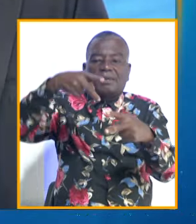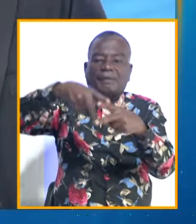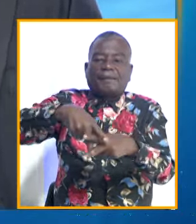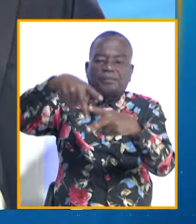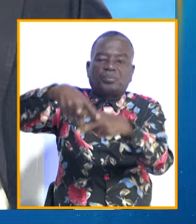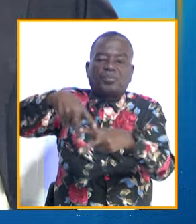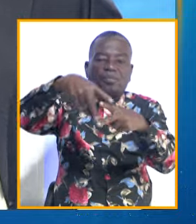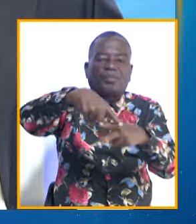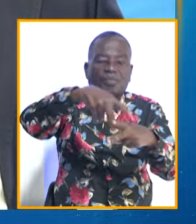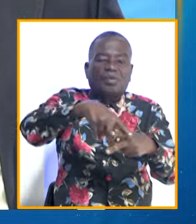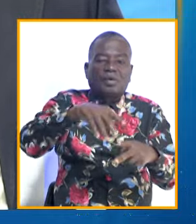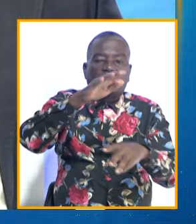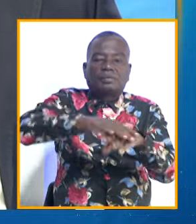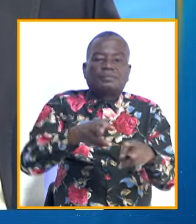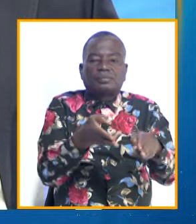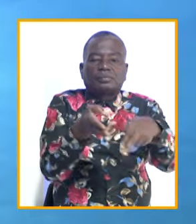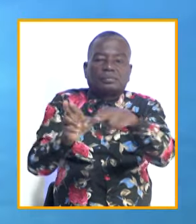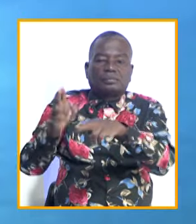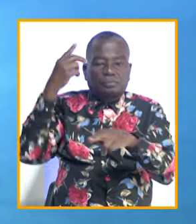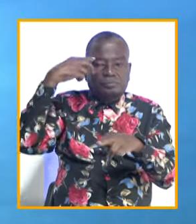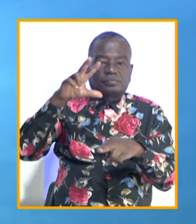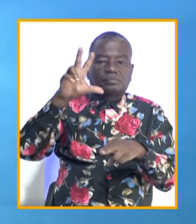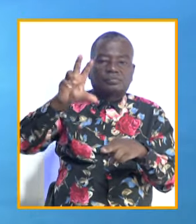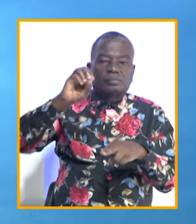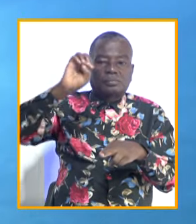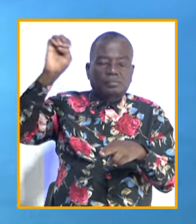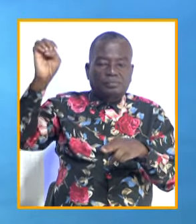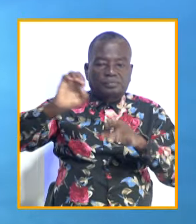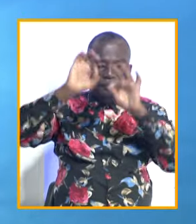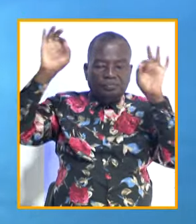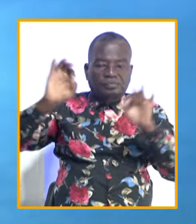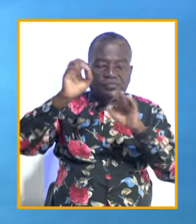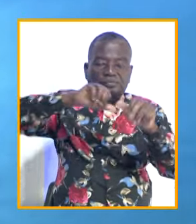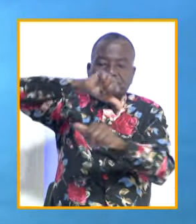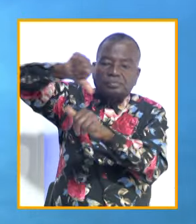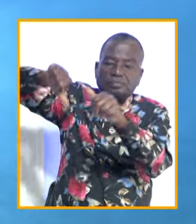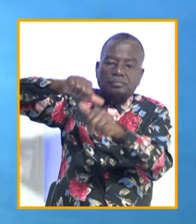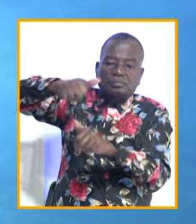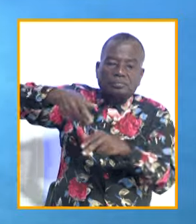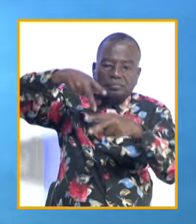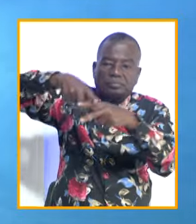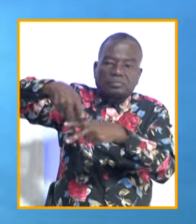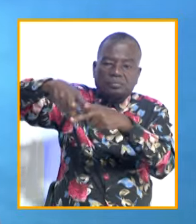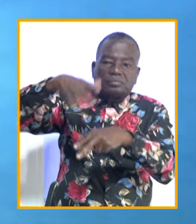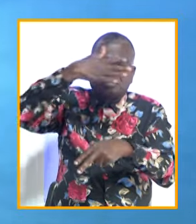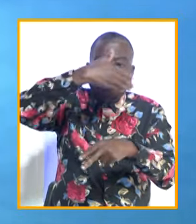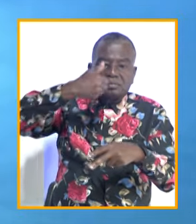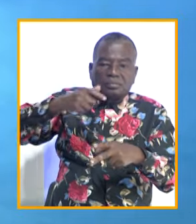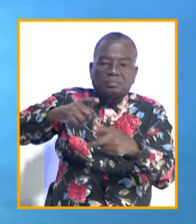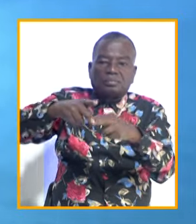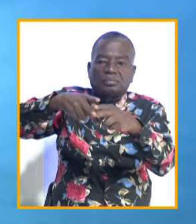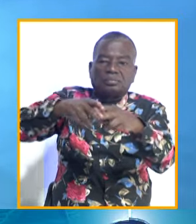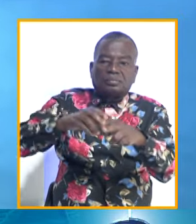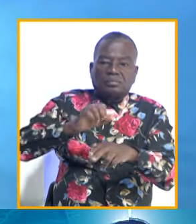les routes. Oui, sur les routes pour la 30e édition du Tour cycliste de Côte d'Ivoire, eh bien, les meilleurs donc, coureurs, ce sont